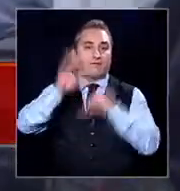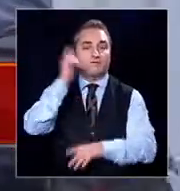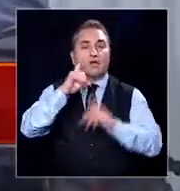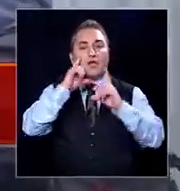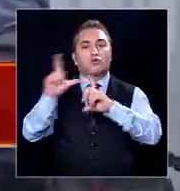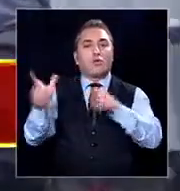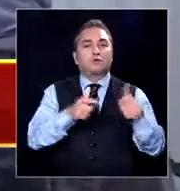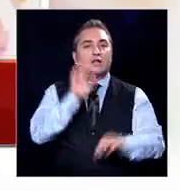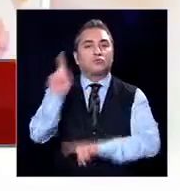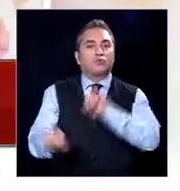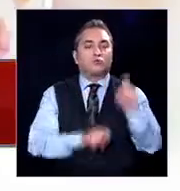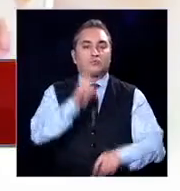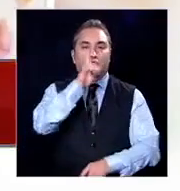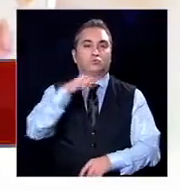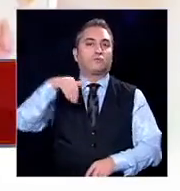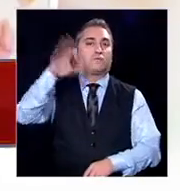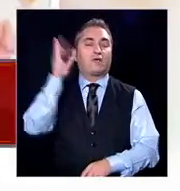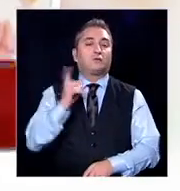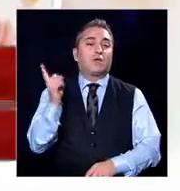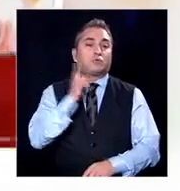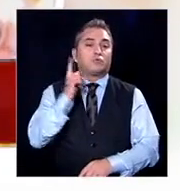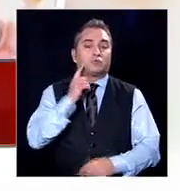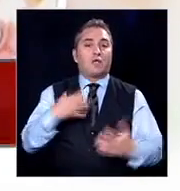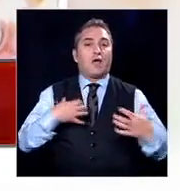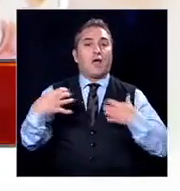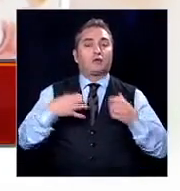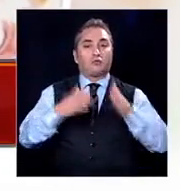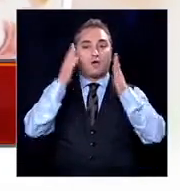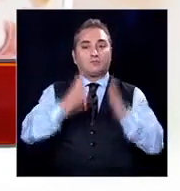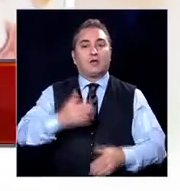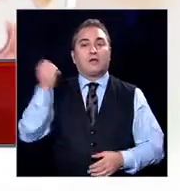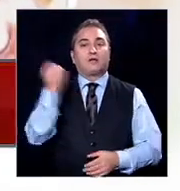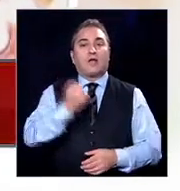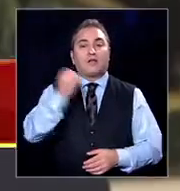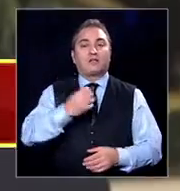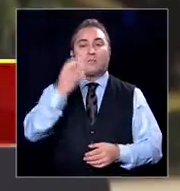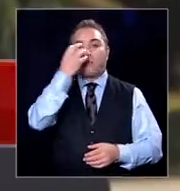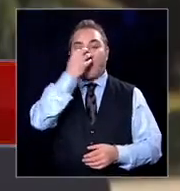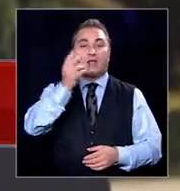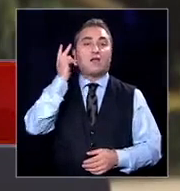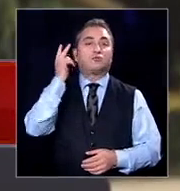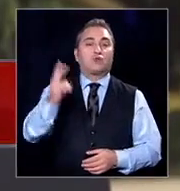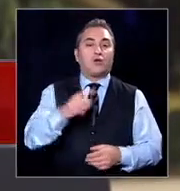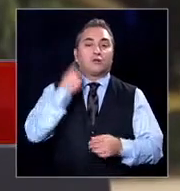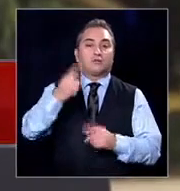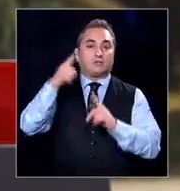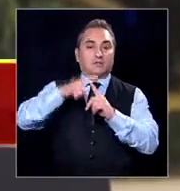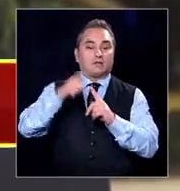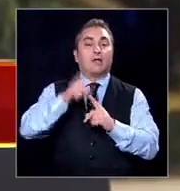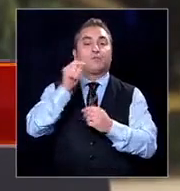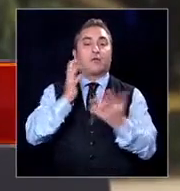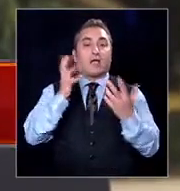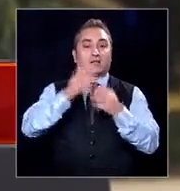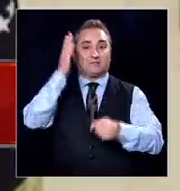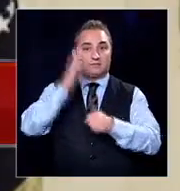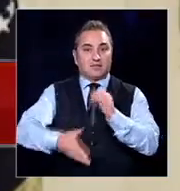yaklaştı. Ünlü aktör Jim Carrey'nin katil palyaço olarak resmettiği Trump, erişim yasağı kalkar kalkmaz